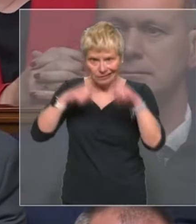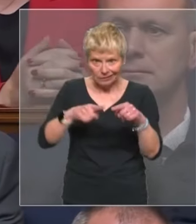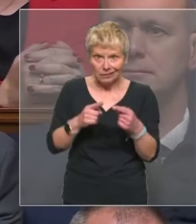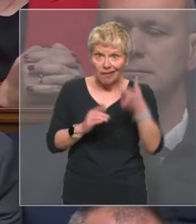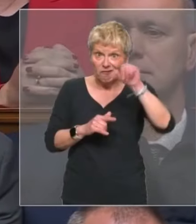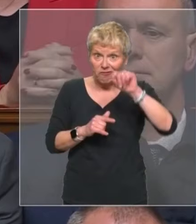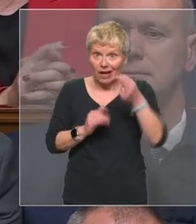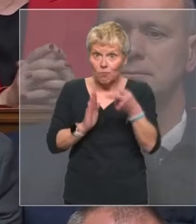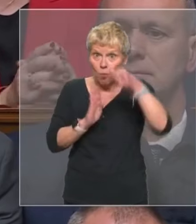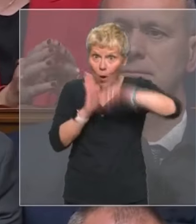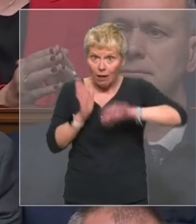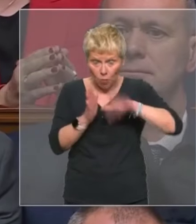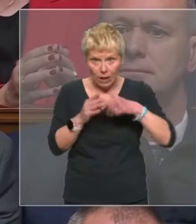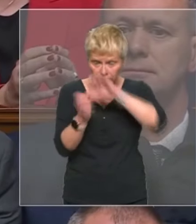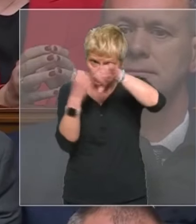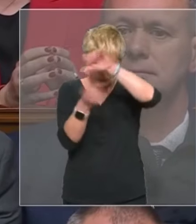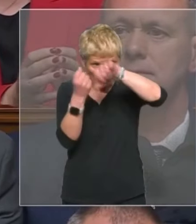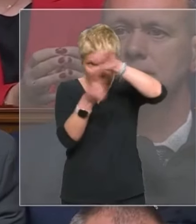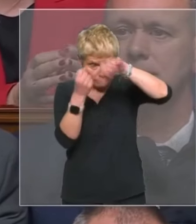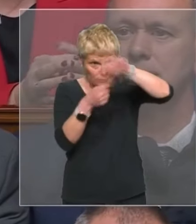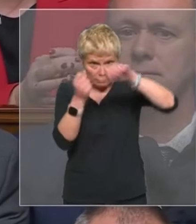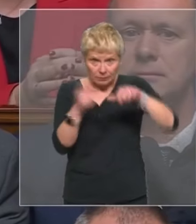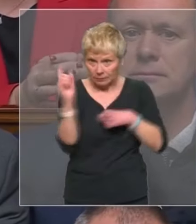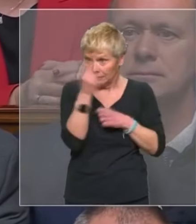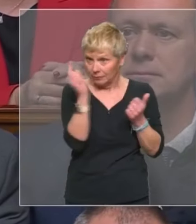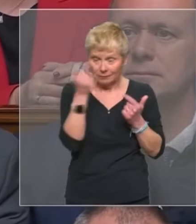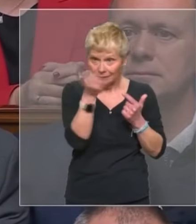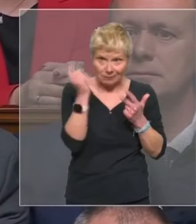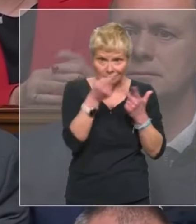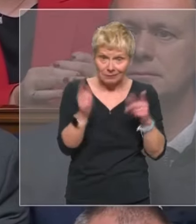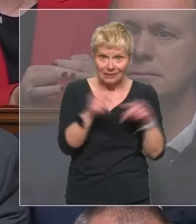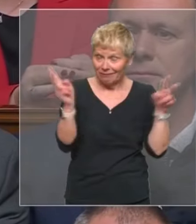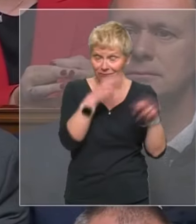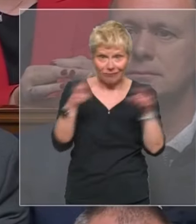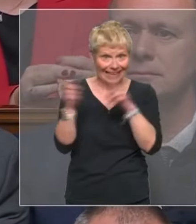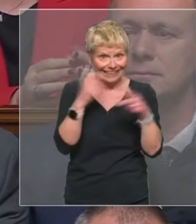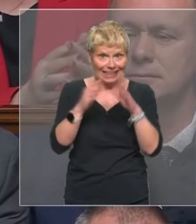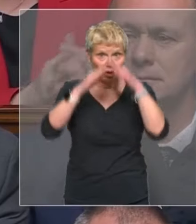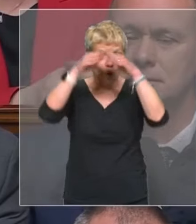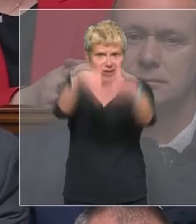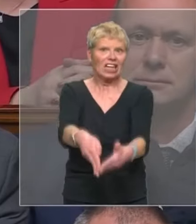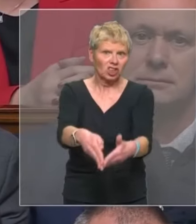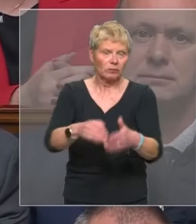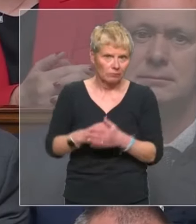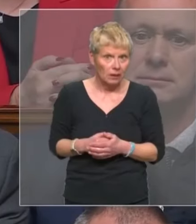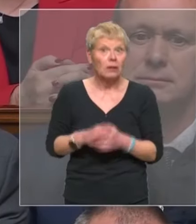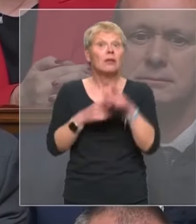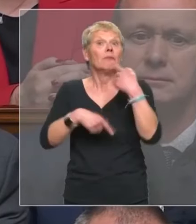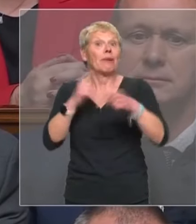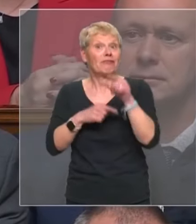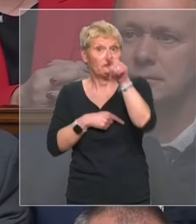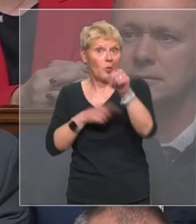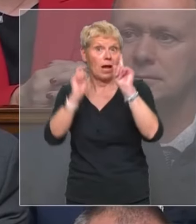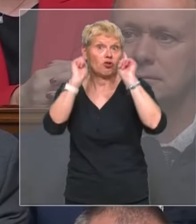20 mois ce n'est plus une valse ministérielle c'est tout simplement un naufrage votre nomination madame la ministre